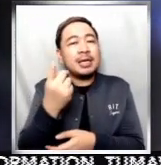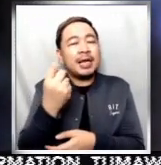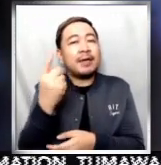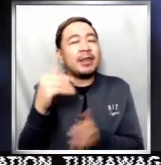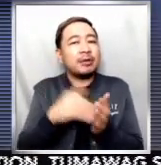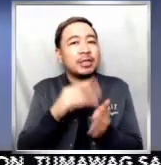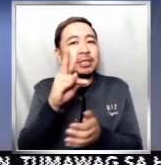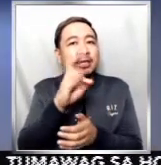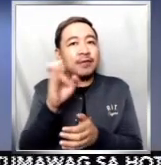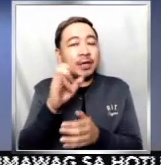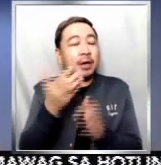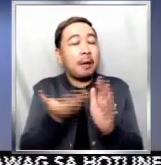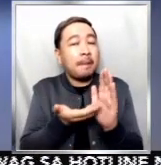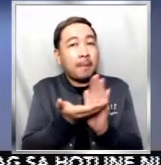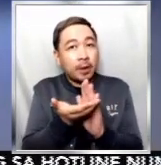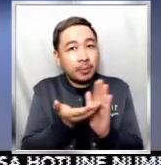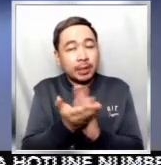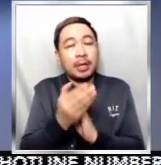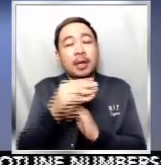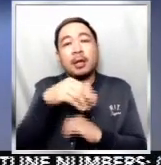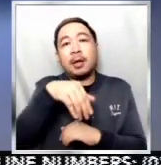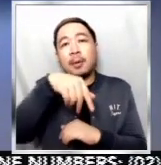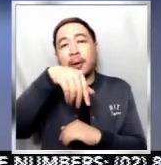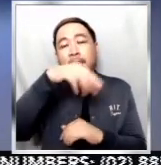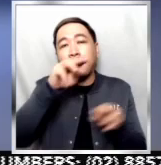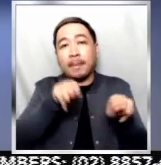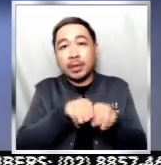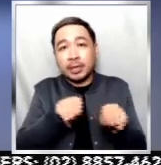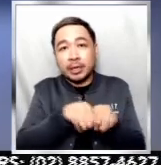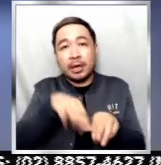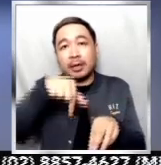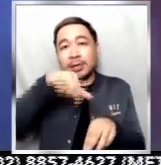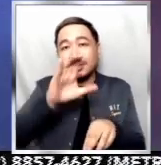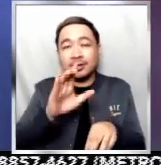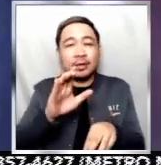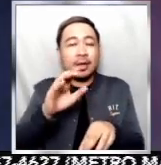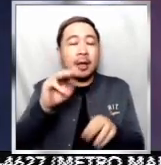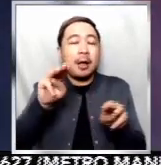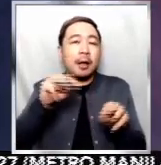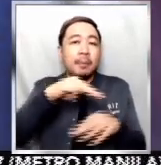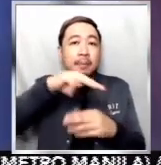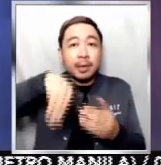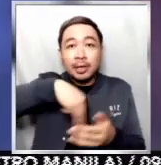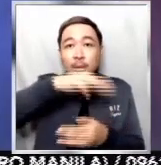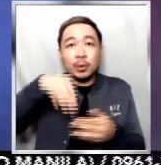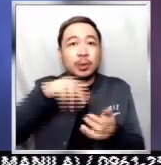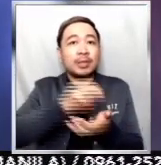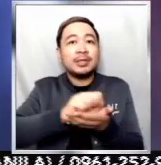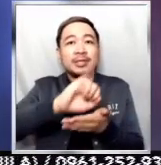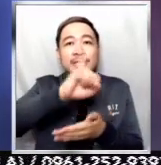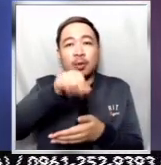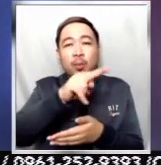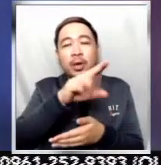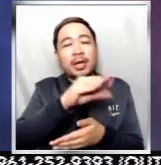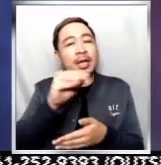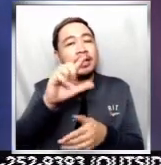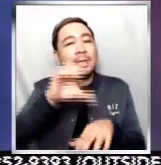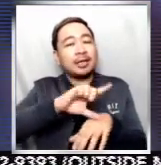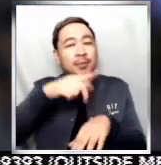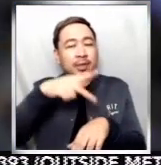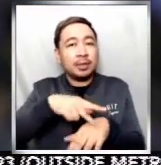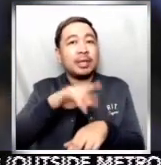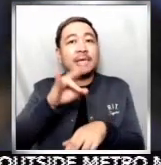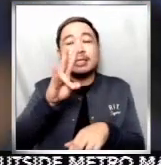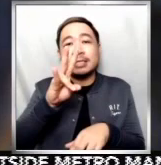Pasig, Marikina, Quezon City, Mandaluyong, San Juan at Las Piñas. 7,020 doses para sa Caloocan,